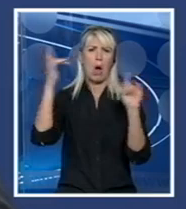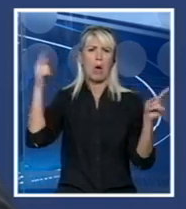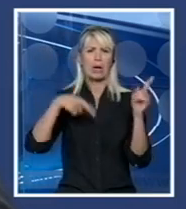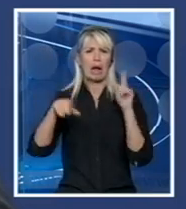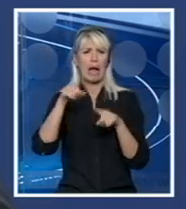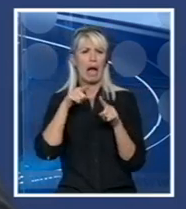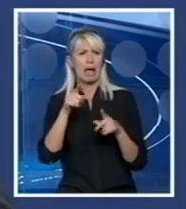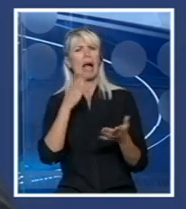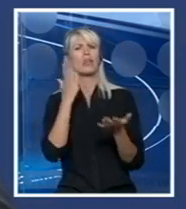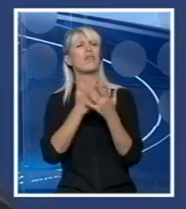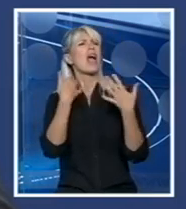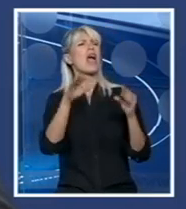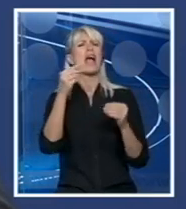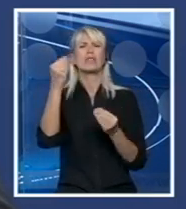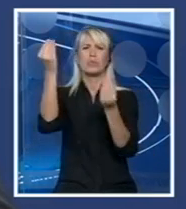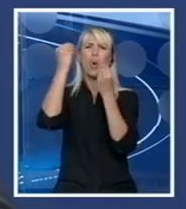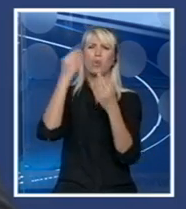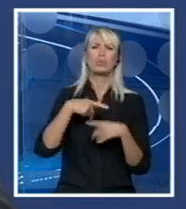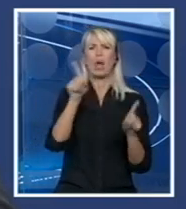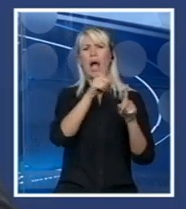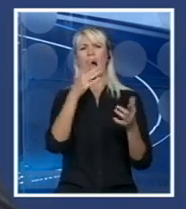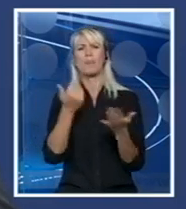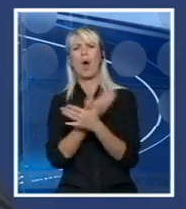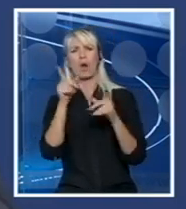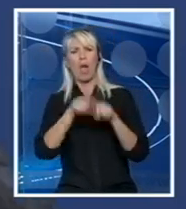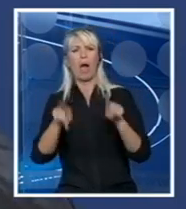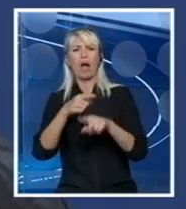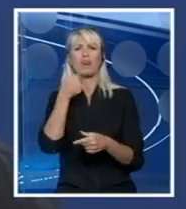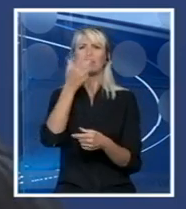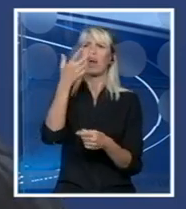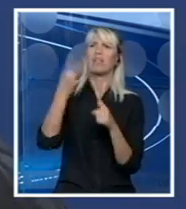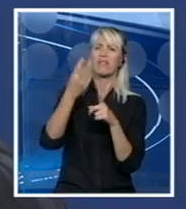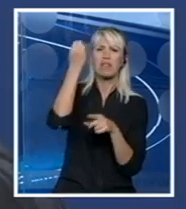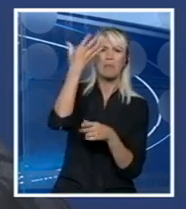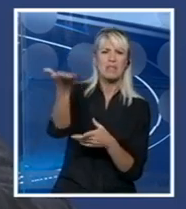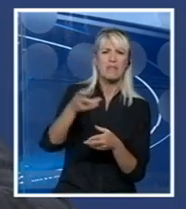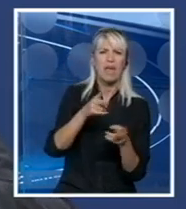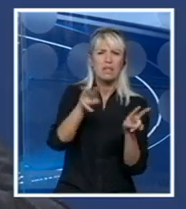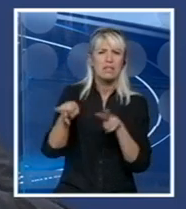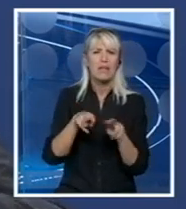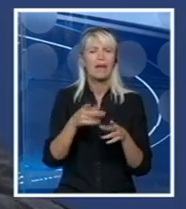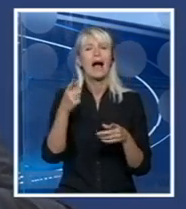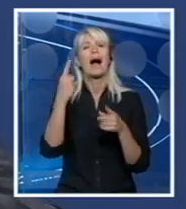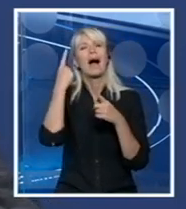bili drugačiji u Vojvodini i u drugom delu Srbije. Te se nisu gađali, u nekom trenutku to je bilo